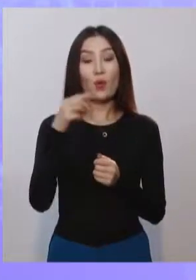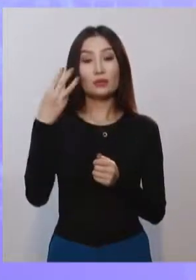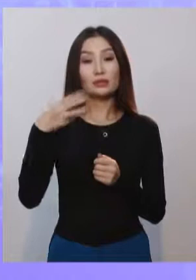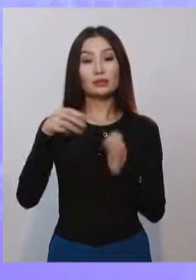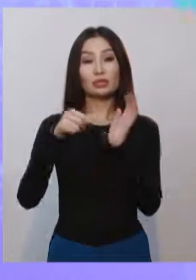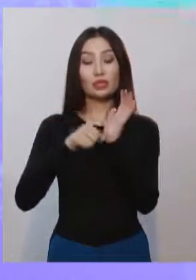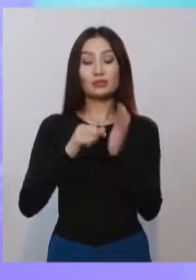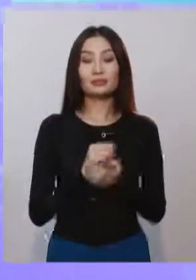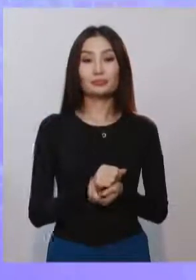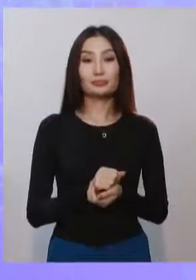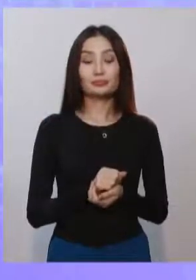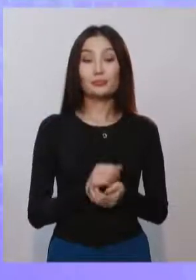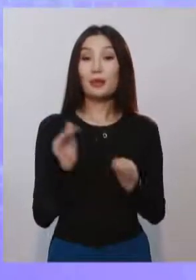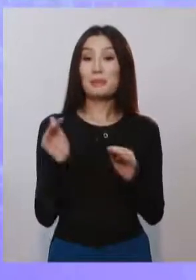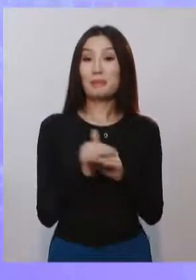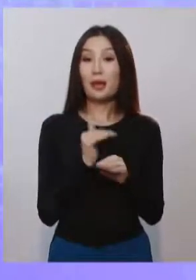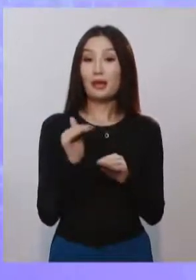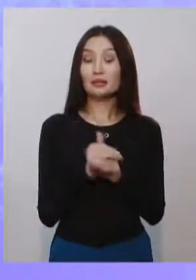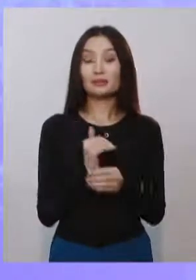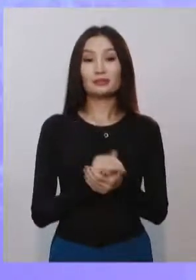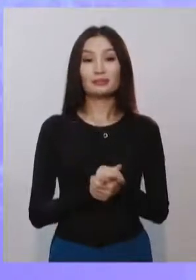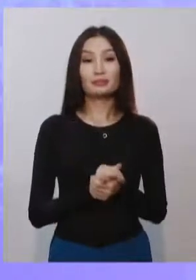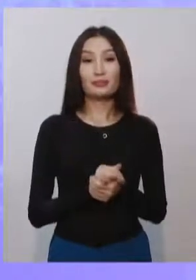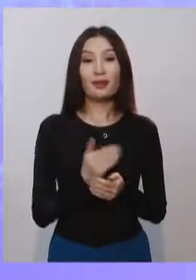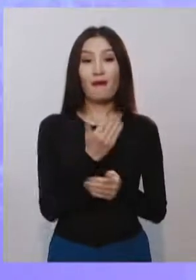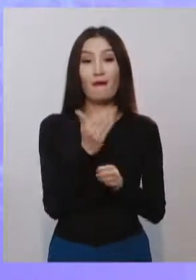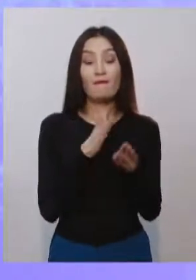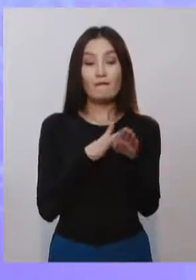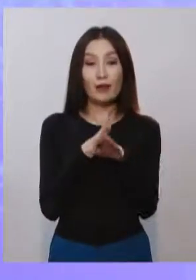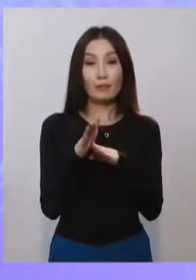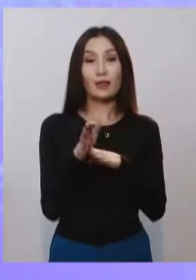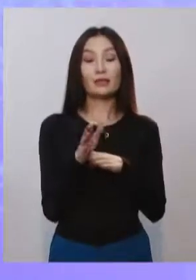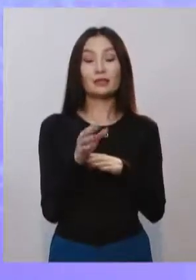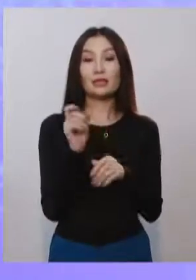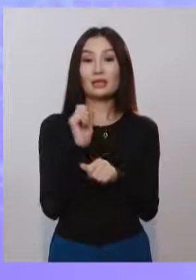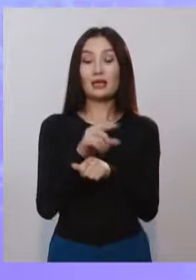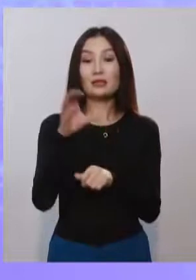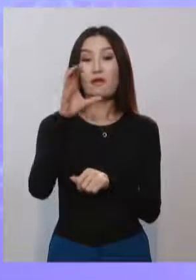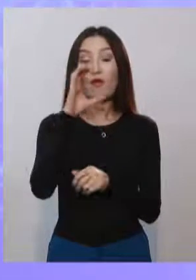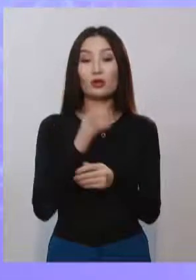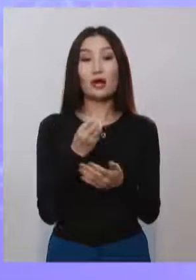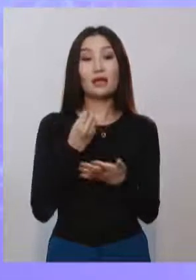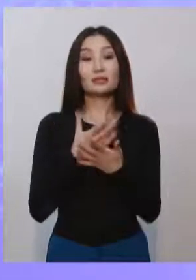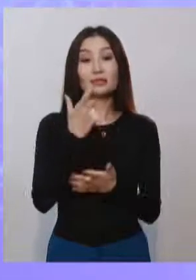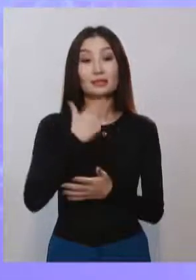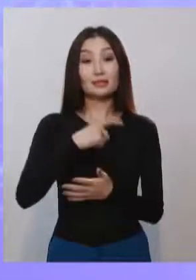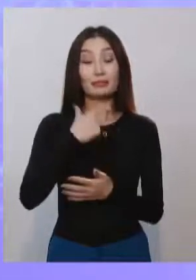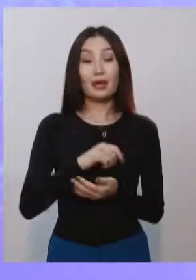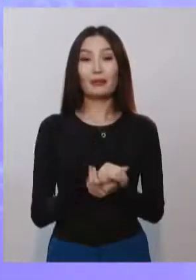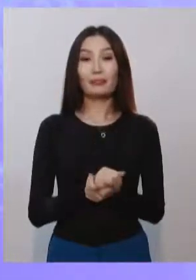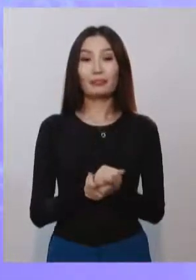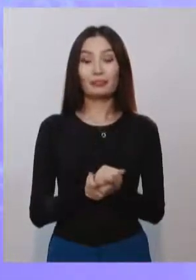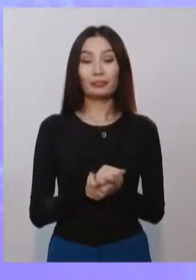36 молодцы выполнили задание волка оцените себя